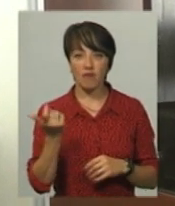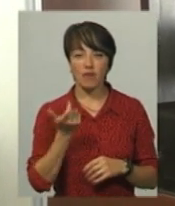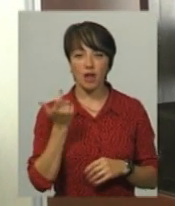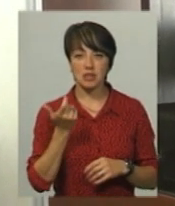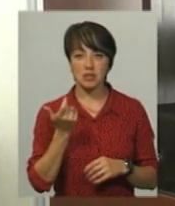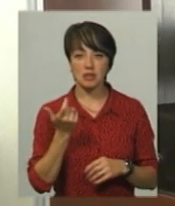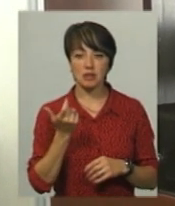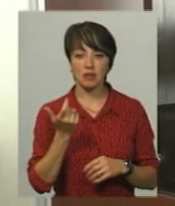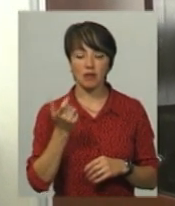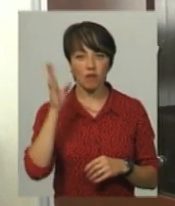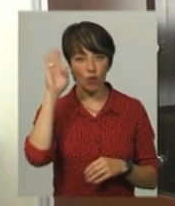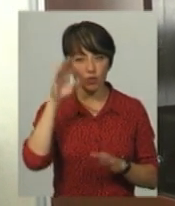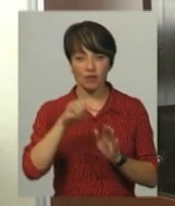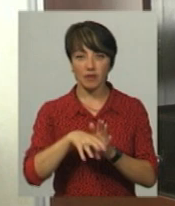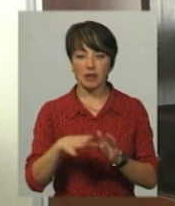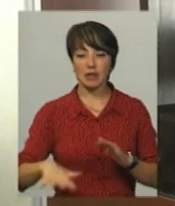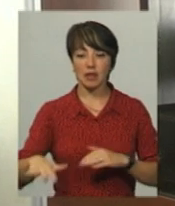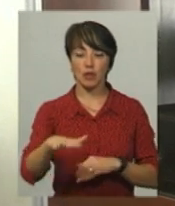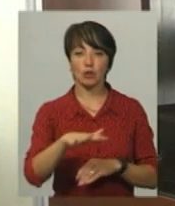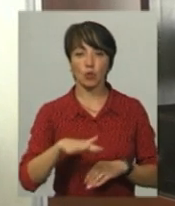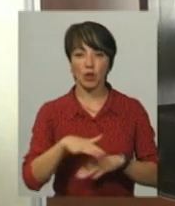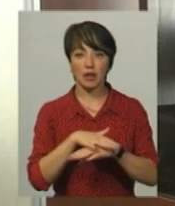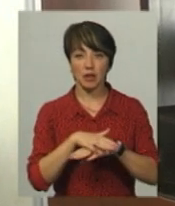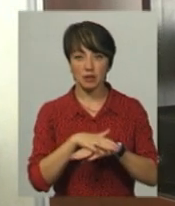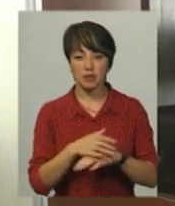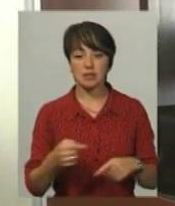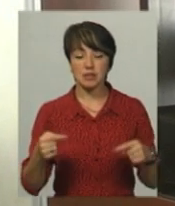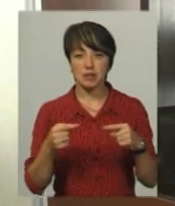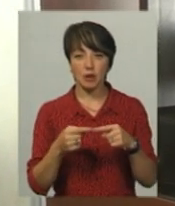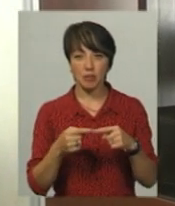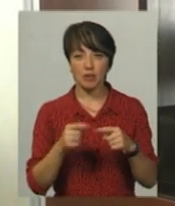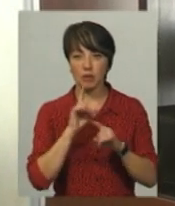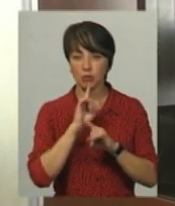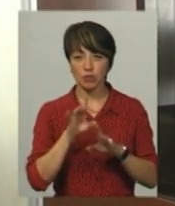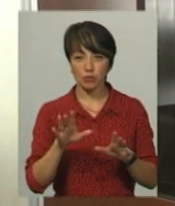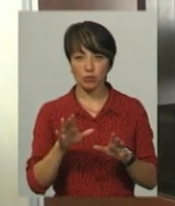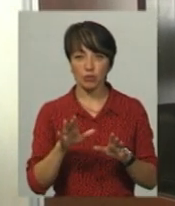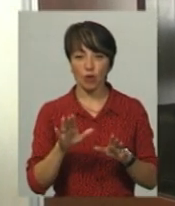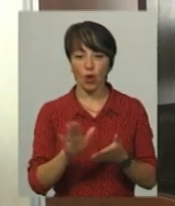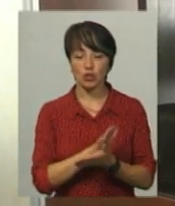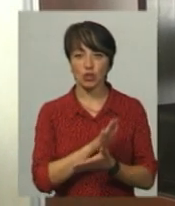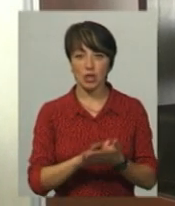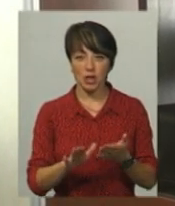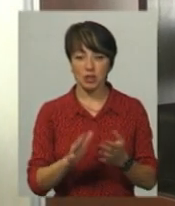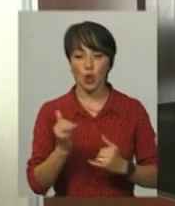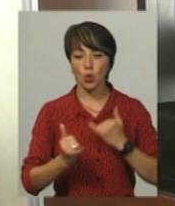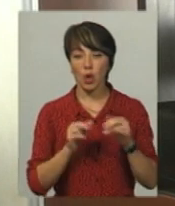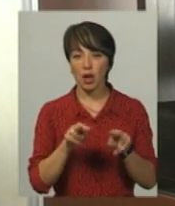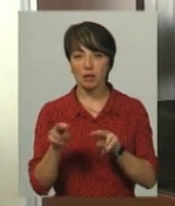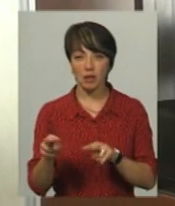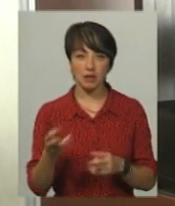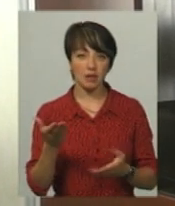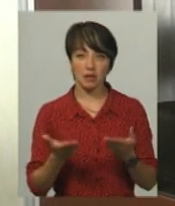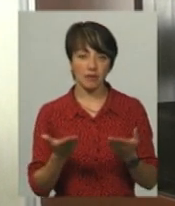мереж водовідведення, які знаходяться на території ринків, а саме ринки, не будуть їх очищати і за ним доглядати, то навряд